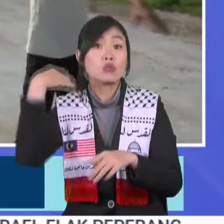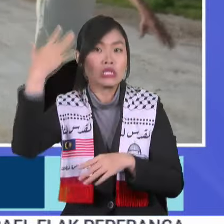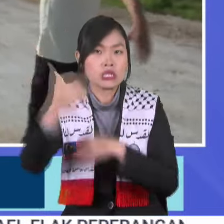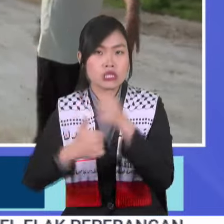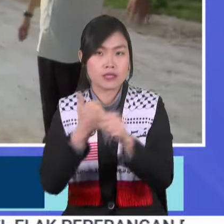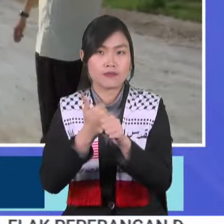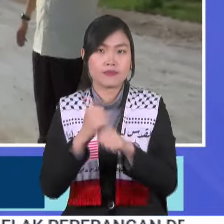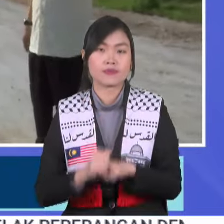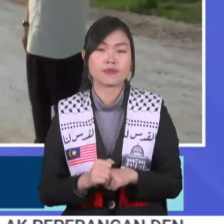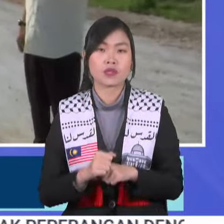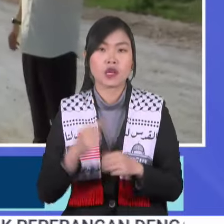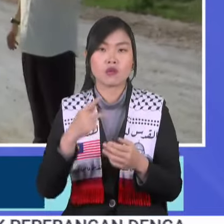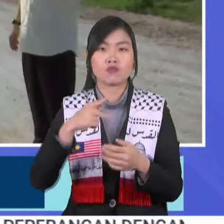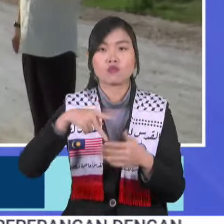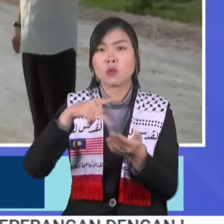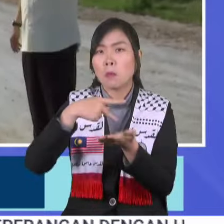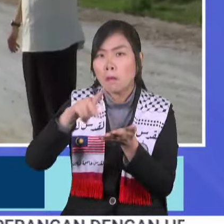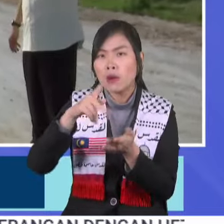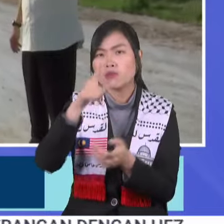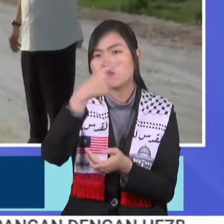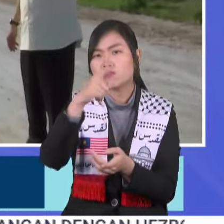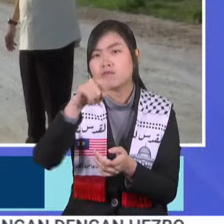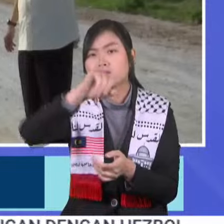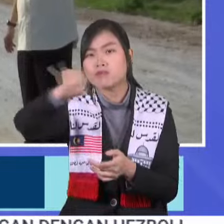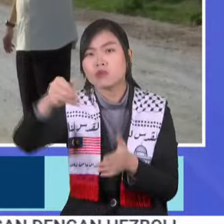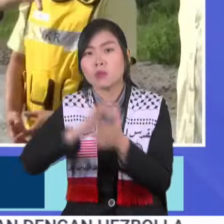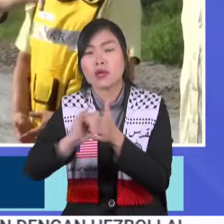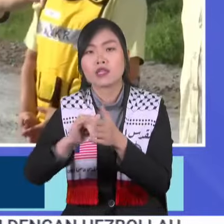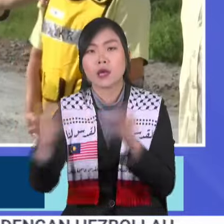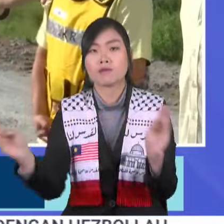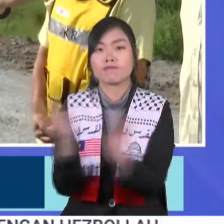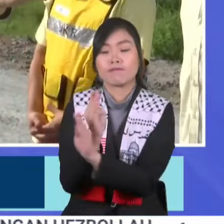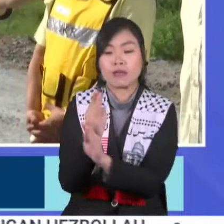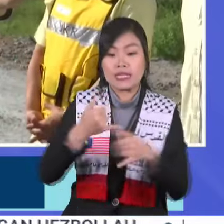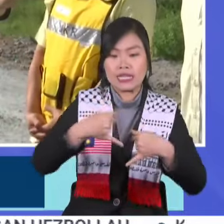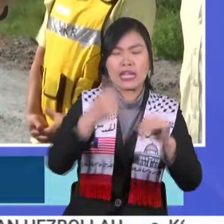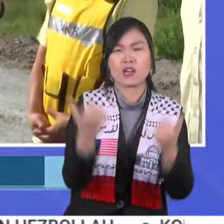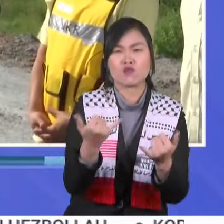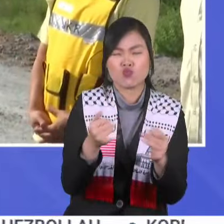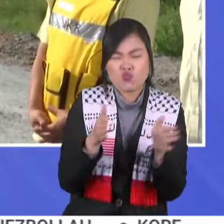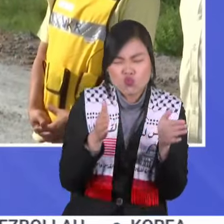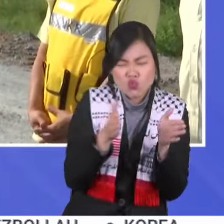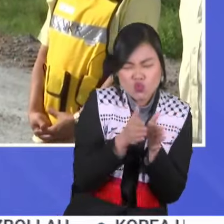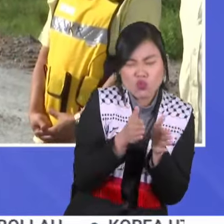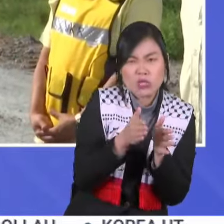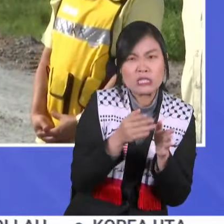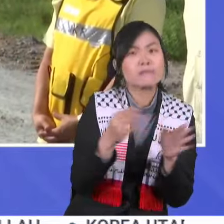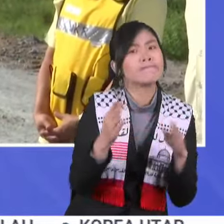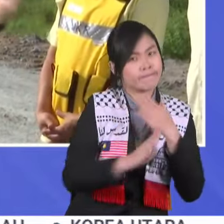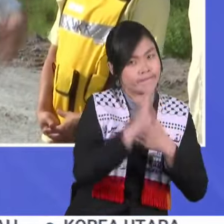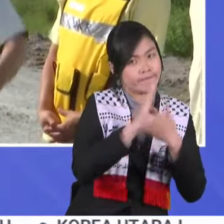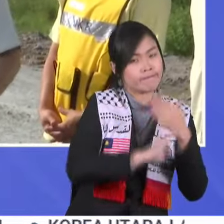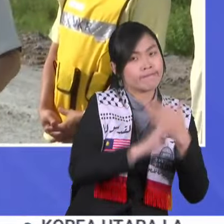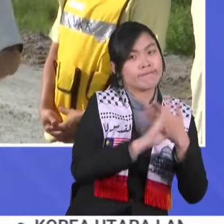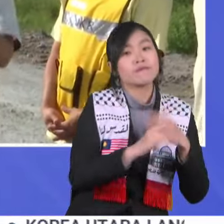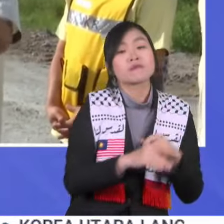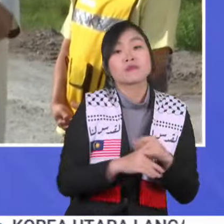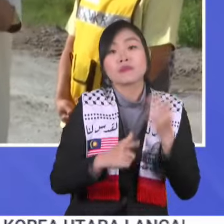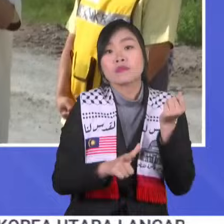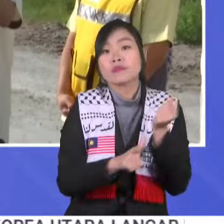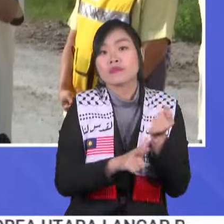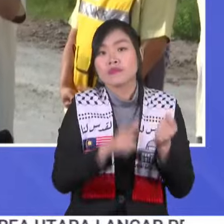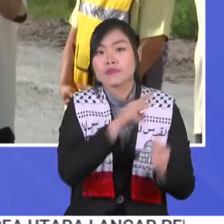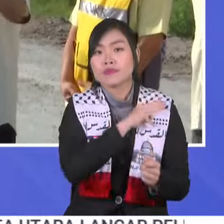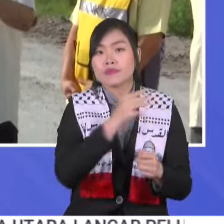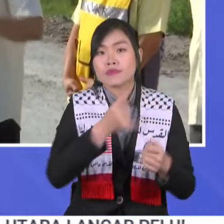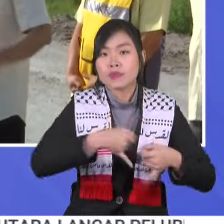yang menelan belanja lebih RM11 juta itu menggantikan laluan sedia ada yang sempit serta membahayakan penduduk sekitar. Timbalan Menteri Kerja